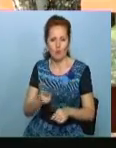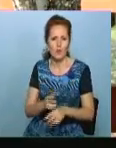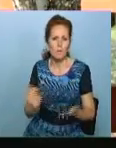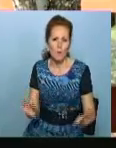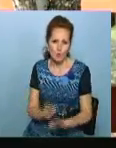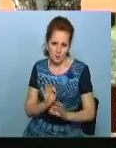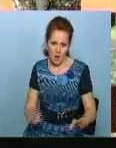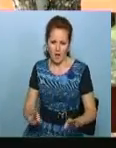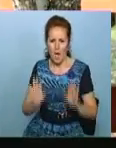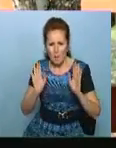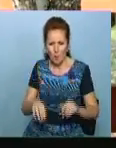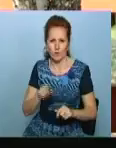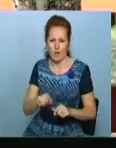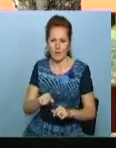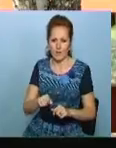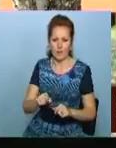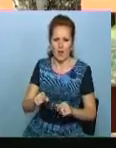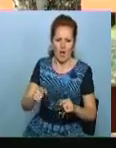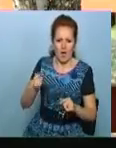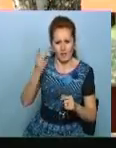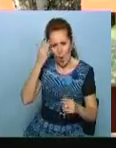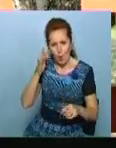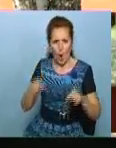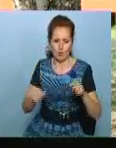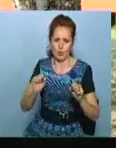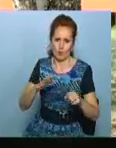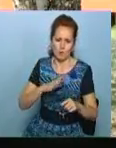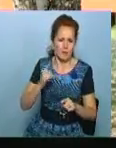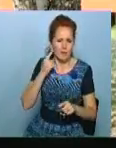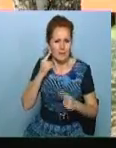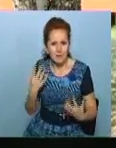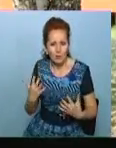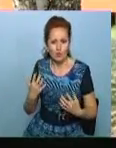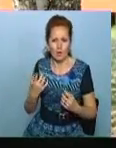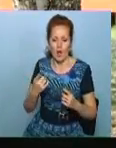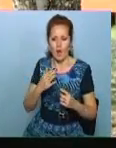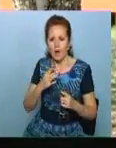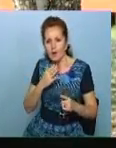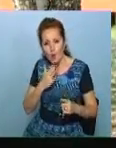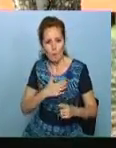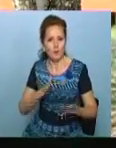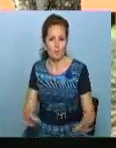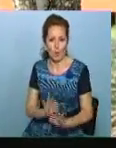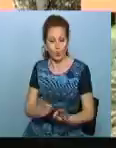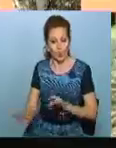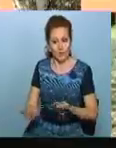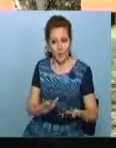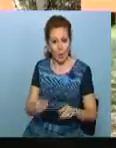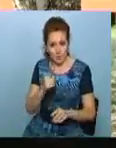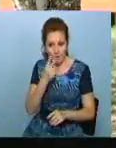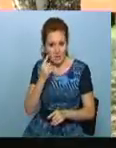они неуклюжие, может быть, они где-то не слышат тональность или чего-то, но они любят музыку, двигаются. Сами заметили, да,